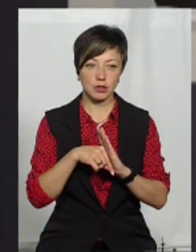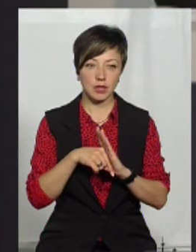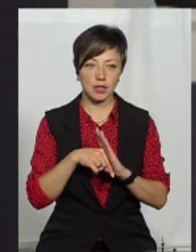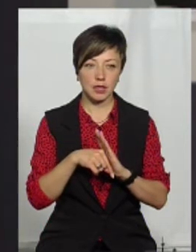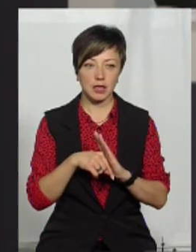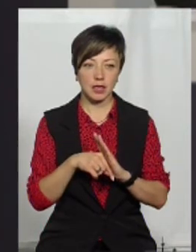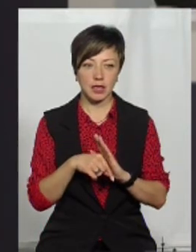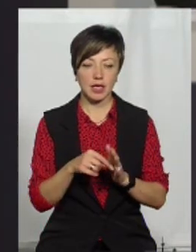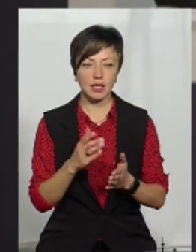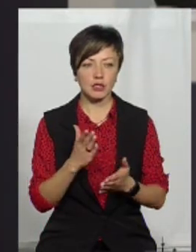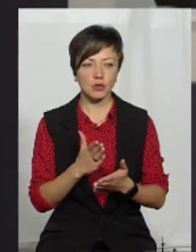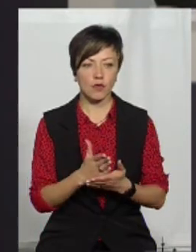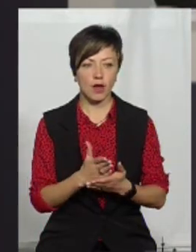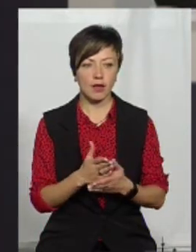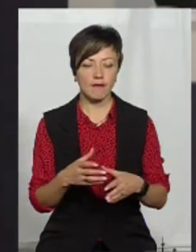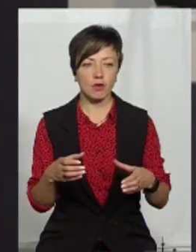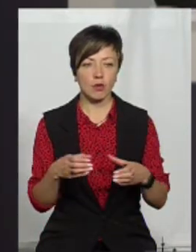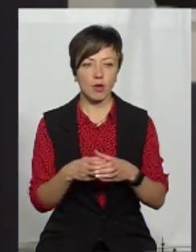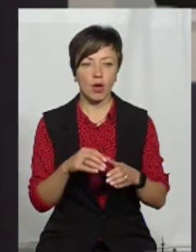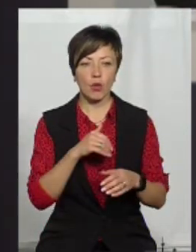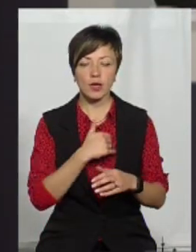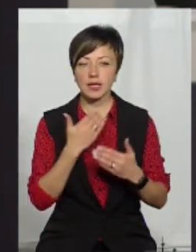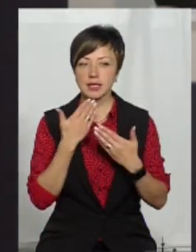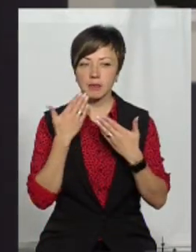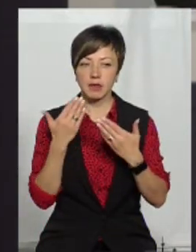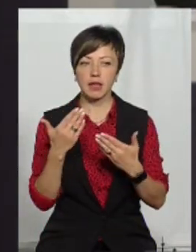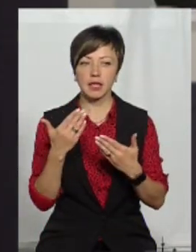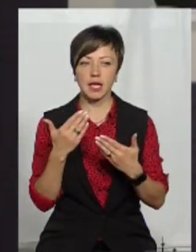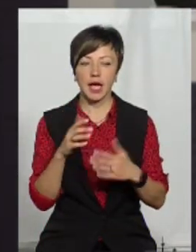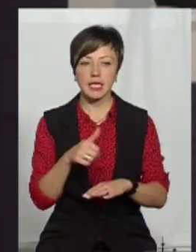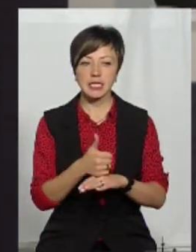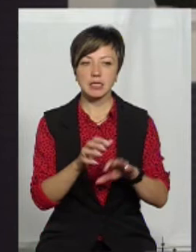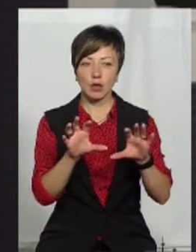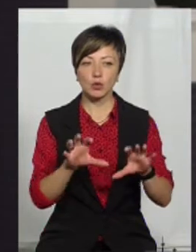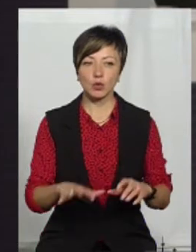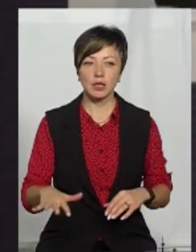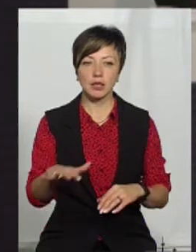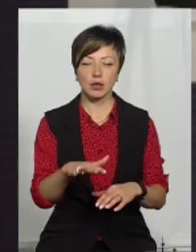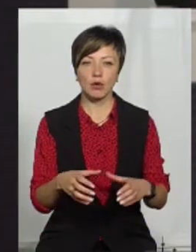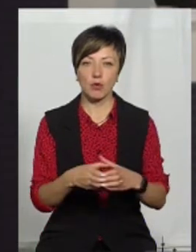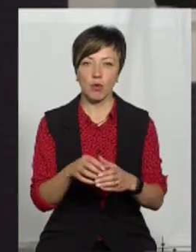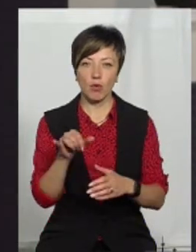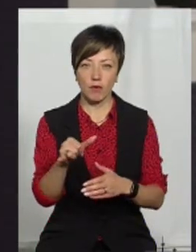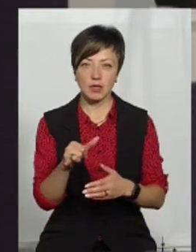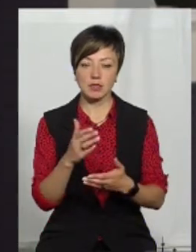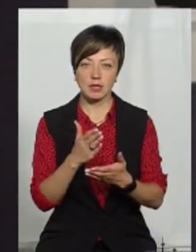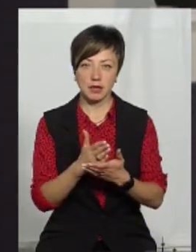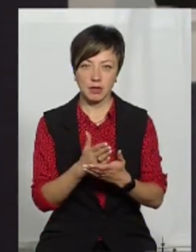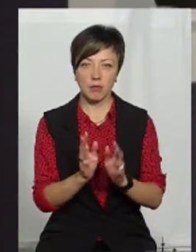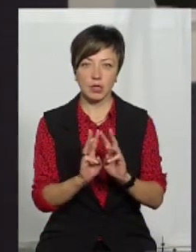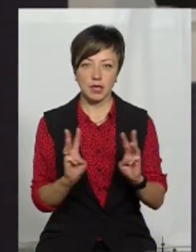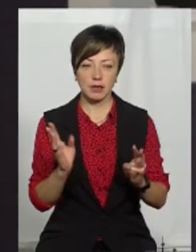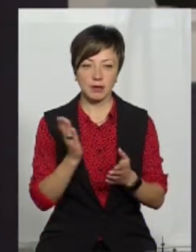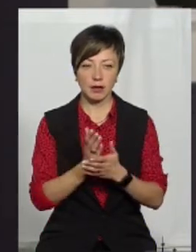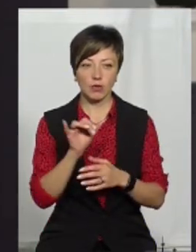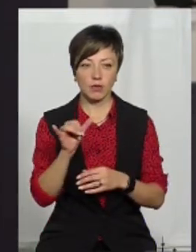скажімо, існування в громаді. Мені хотілося б запитати вас, статути територіальних громад, які вони також у вас, я просто по сайту пам'ятаю, що